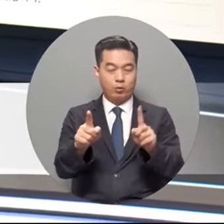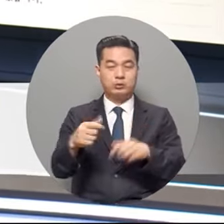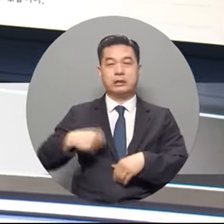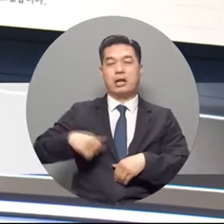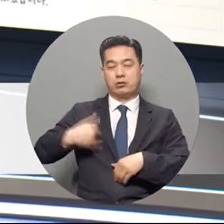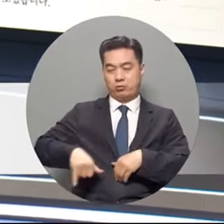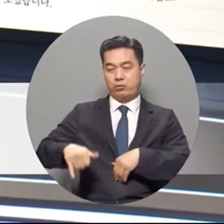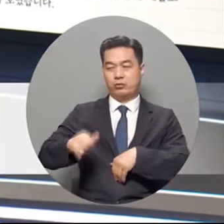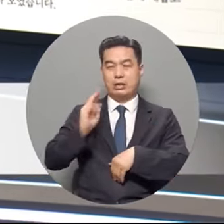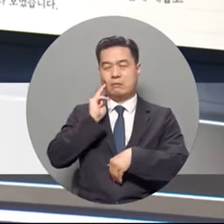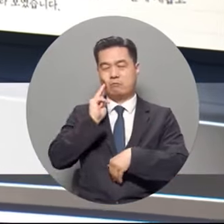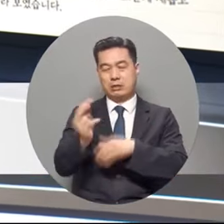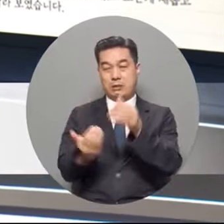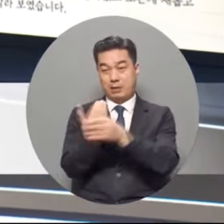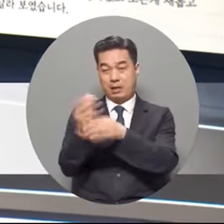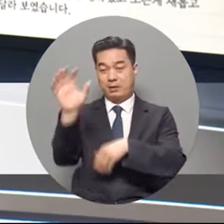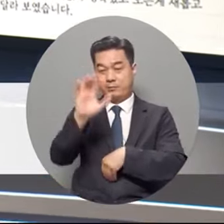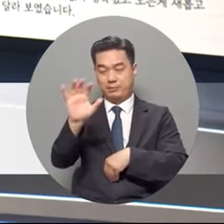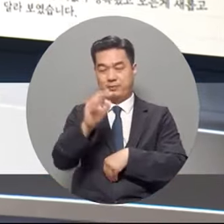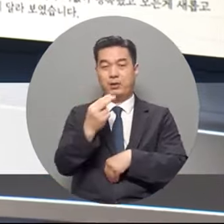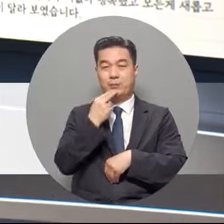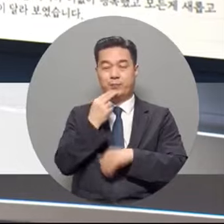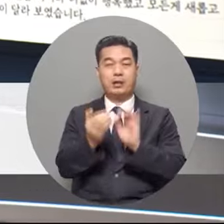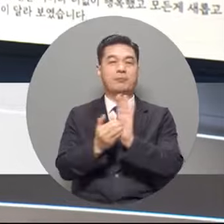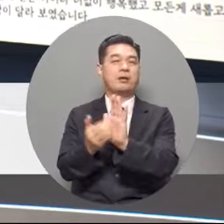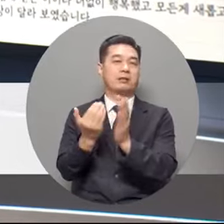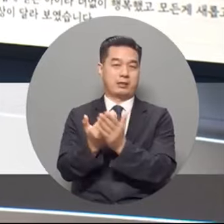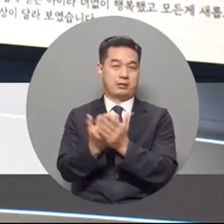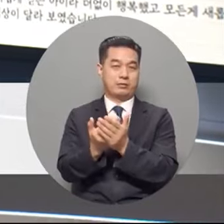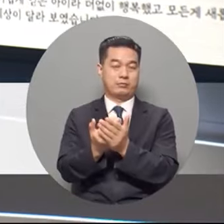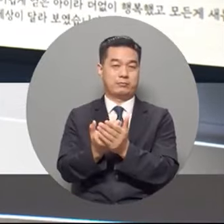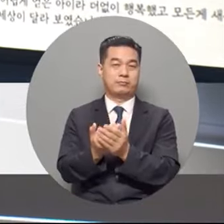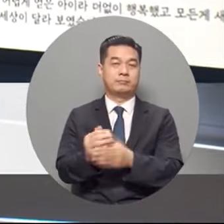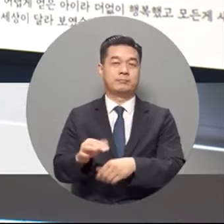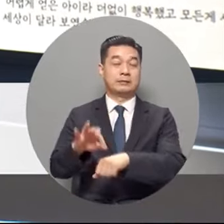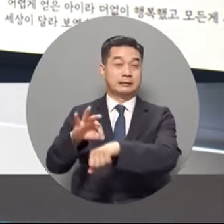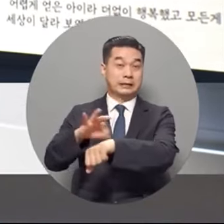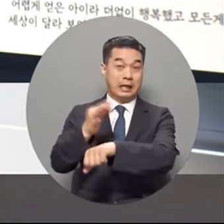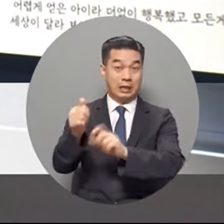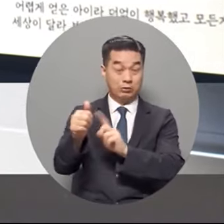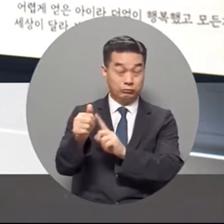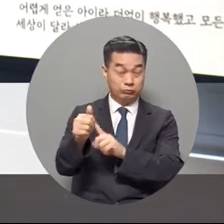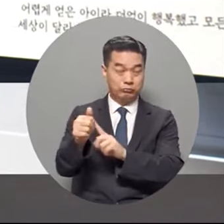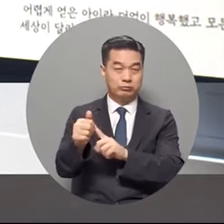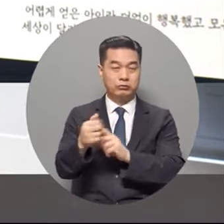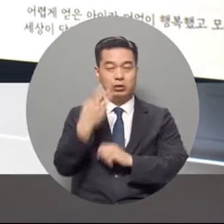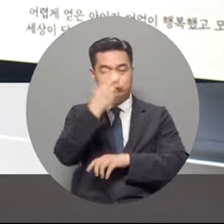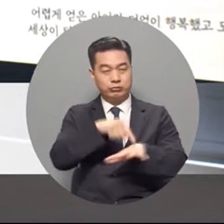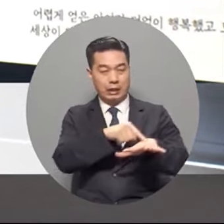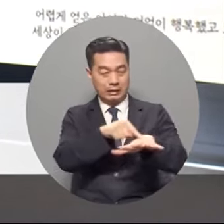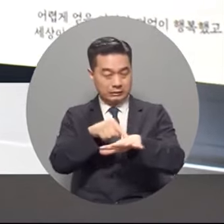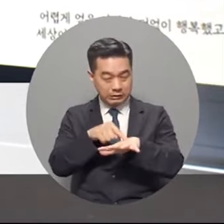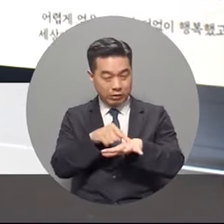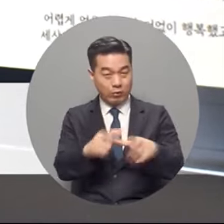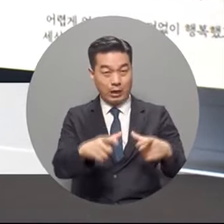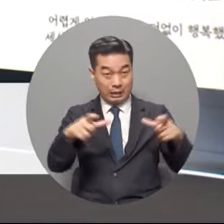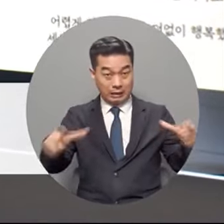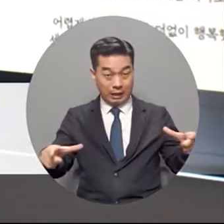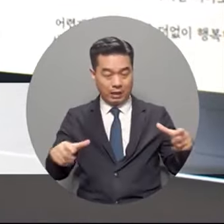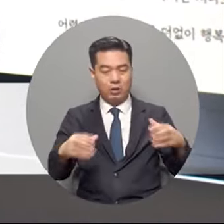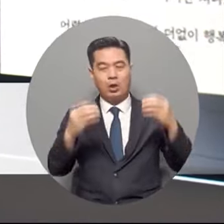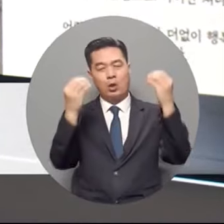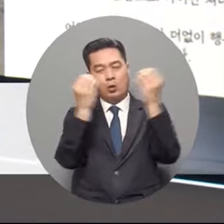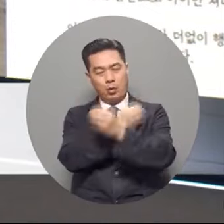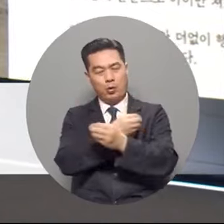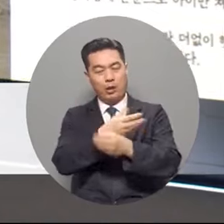호소하고 장군은 부하들을 선해 달면서도 수색 지역의 자적 확대 오해로 인해 본류에 들어가게 한